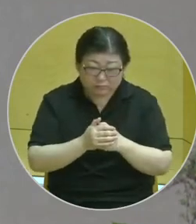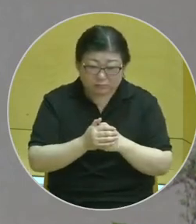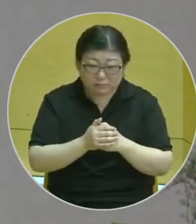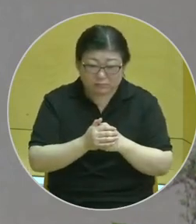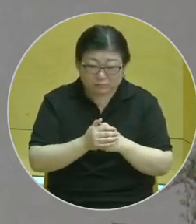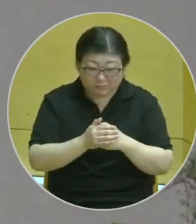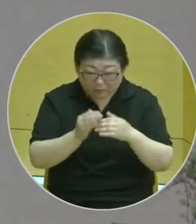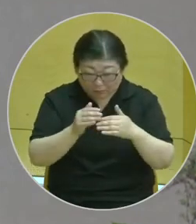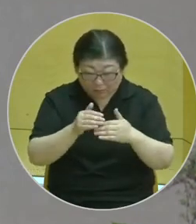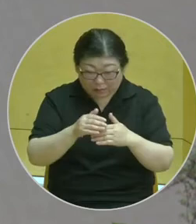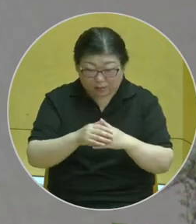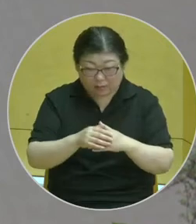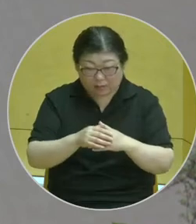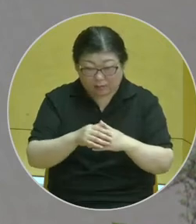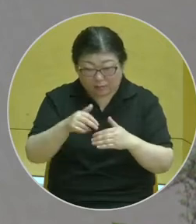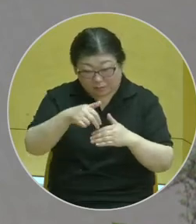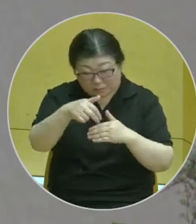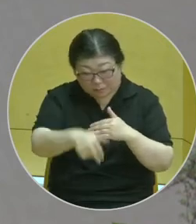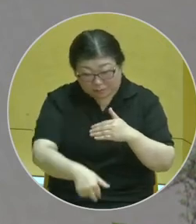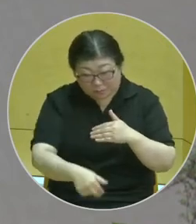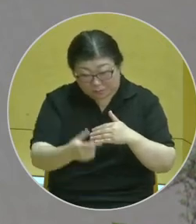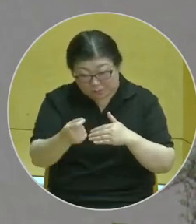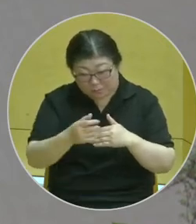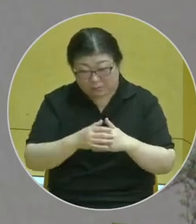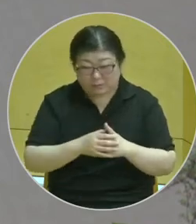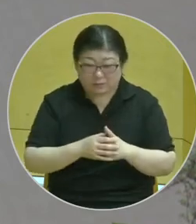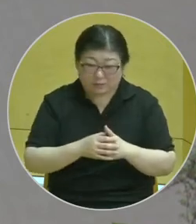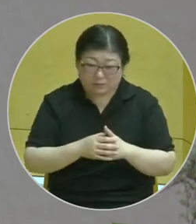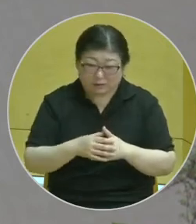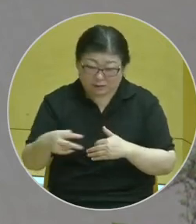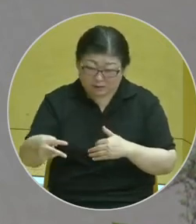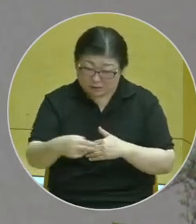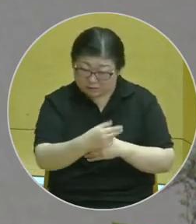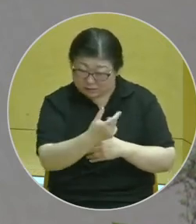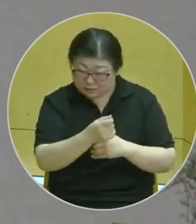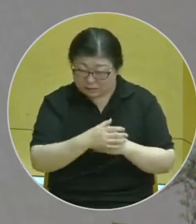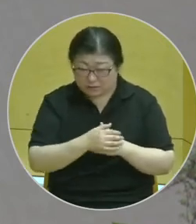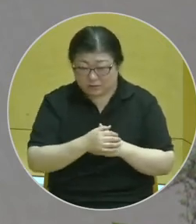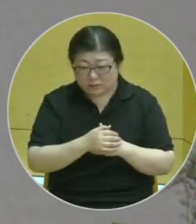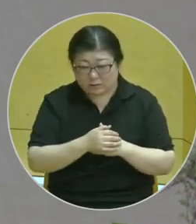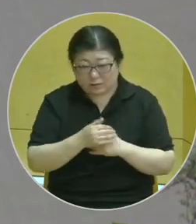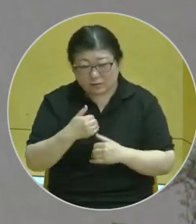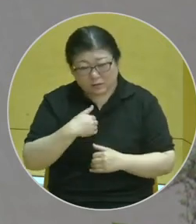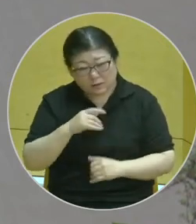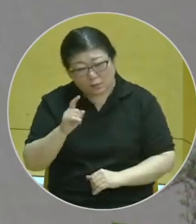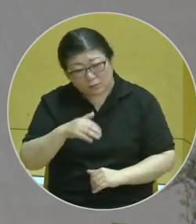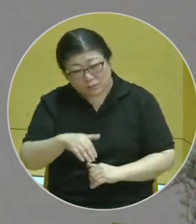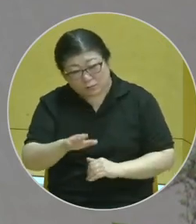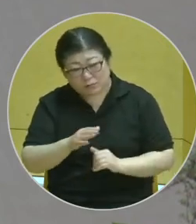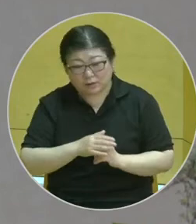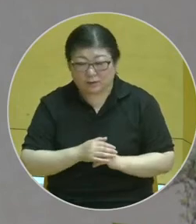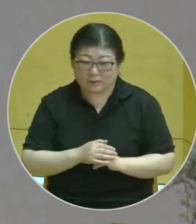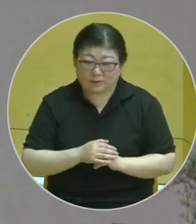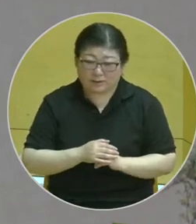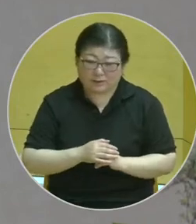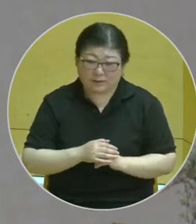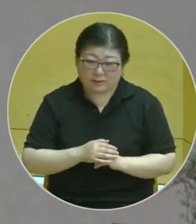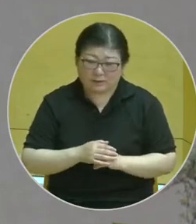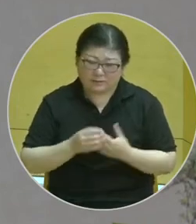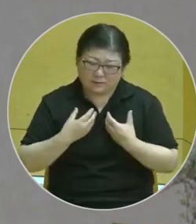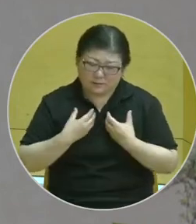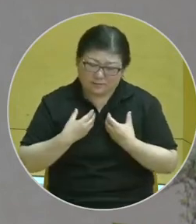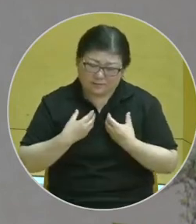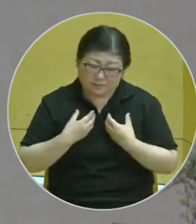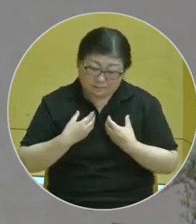길이 끊어진 것 같아요 하나님 나 어디로 가요 절망이 줘 쉽게 말하면 절망이 줘 내가 이제